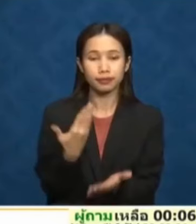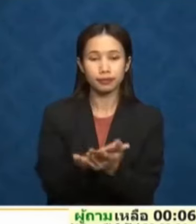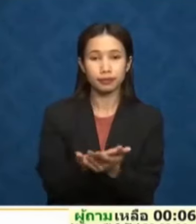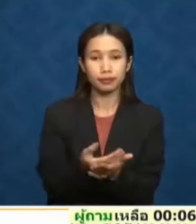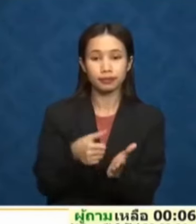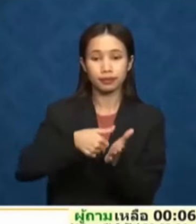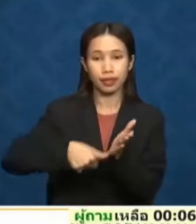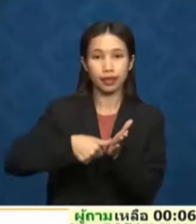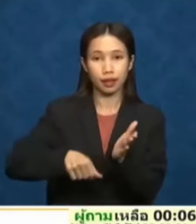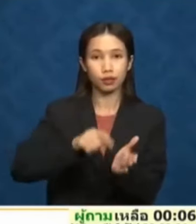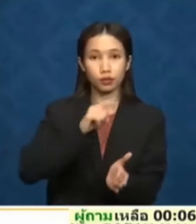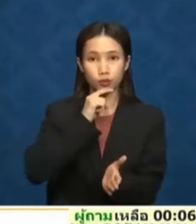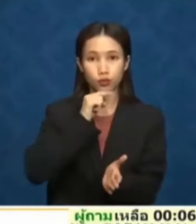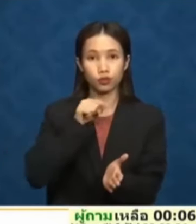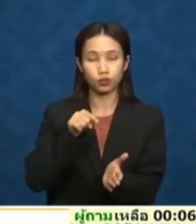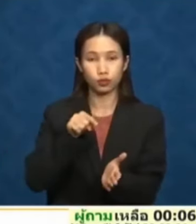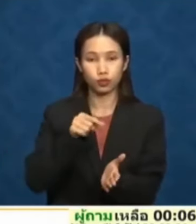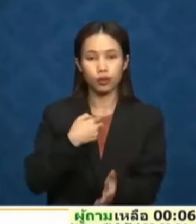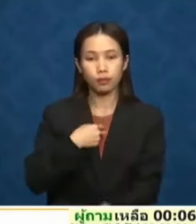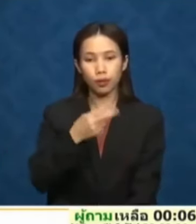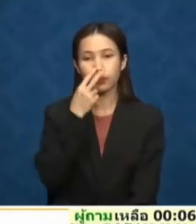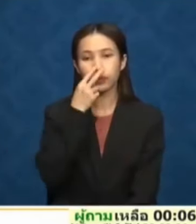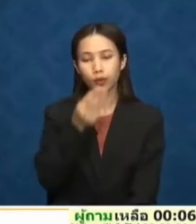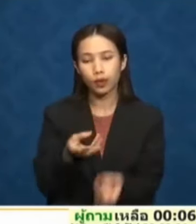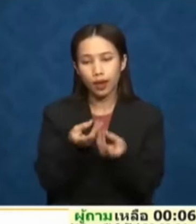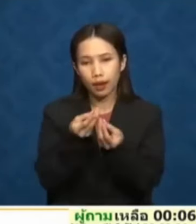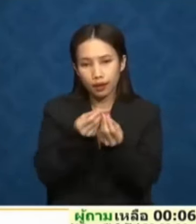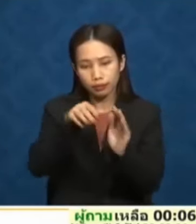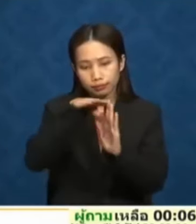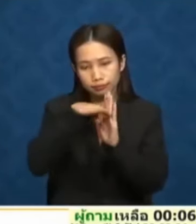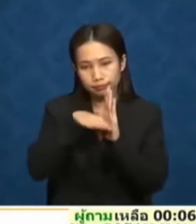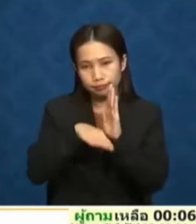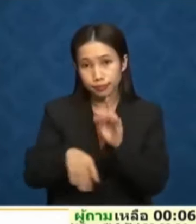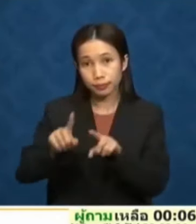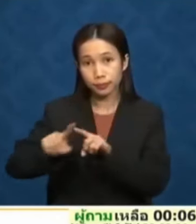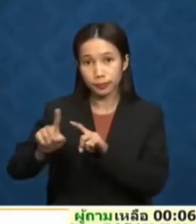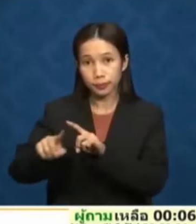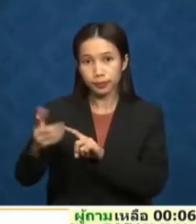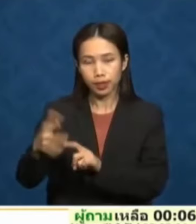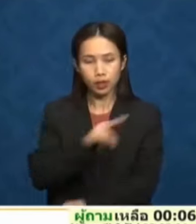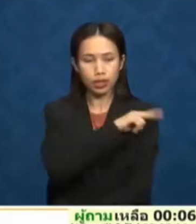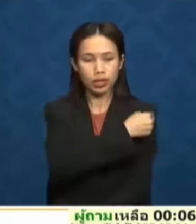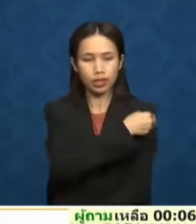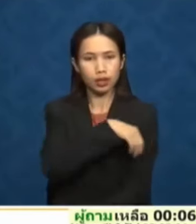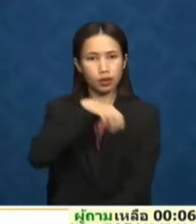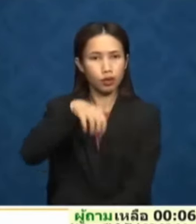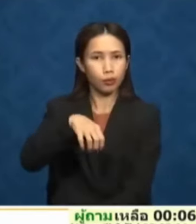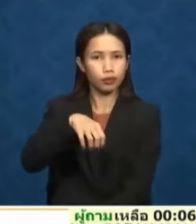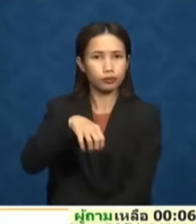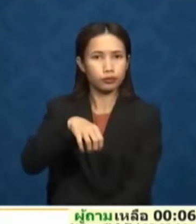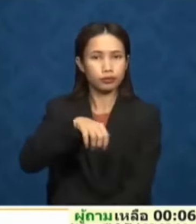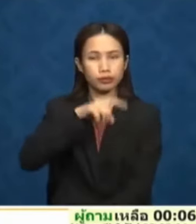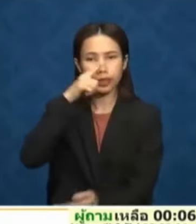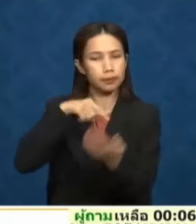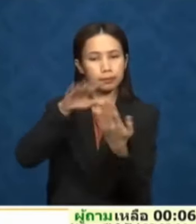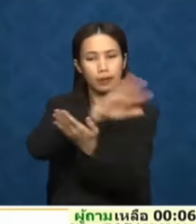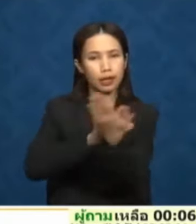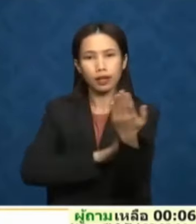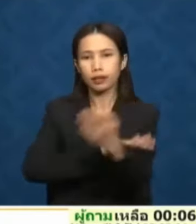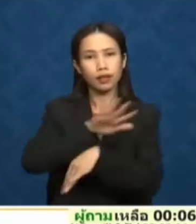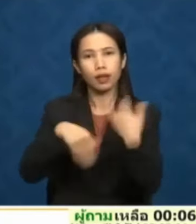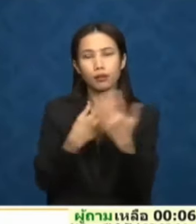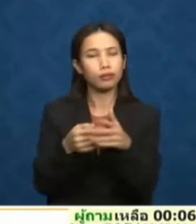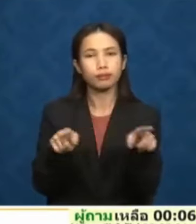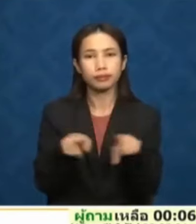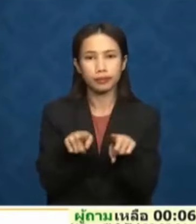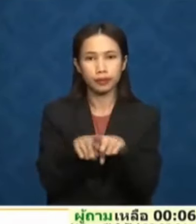อยู่ผมเข้าไปดูในรายละเอียดไม่เฉพาะแก่แค่คลินิกอบอุ่นนะครับทั้งประเทศด้วยเพราะ